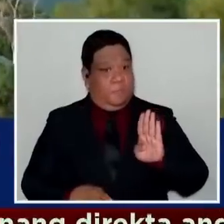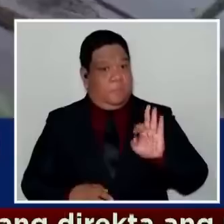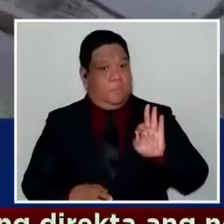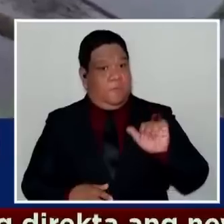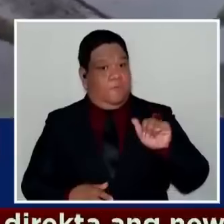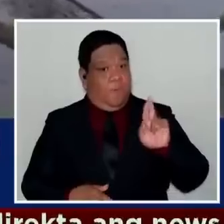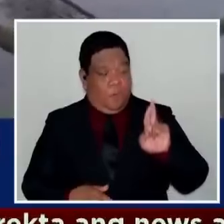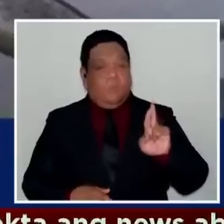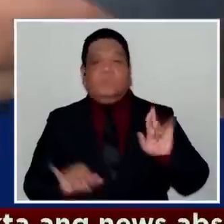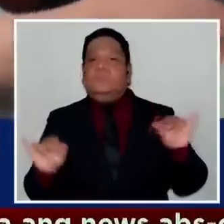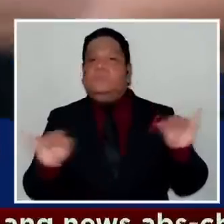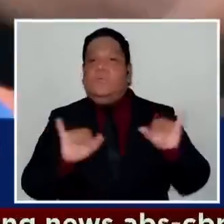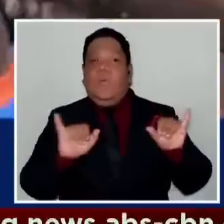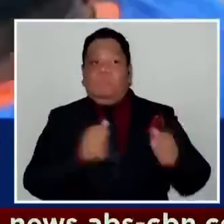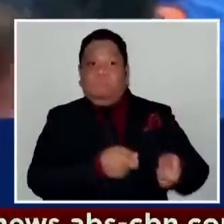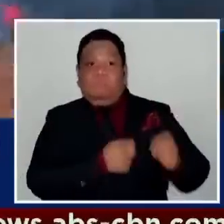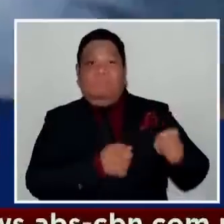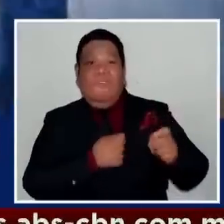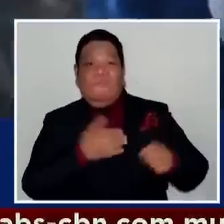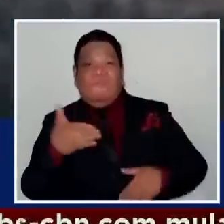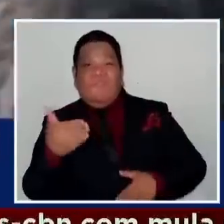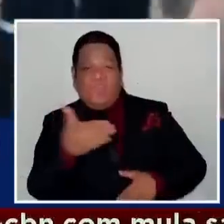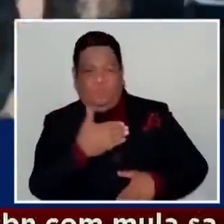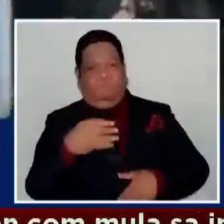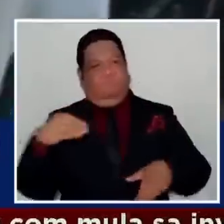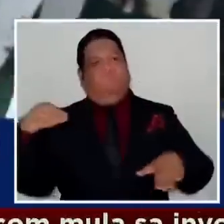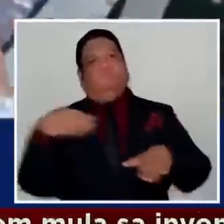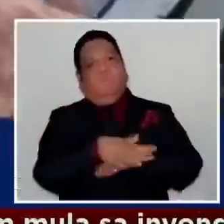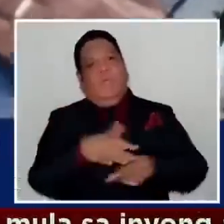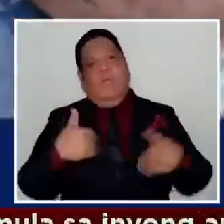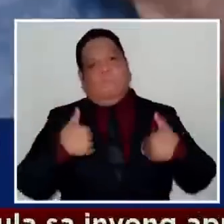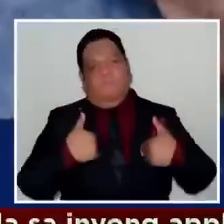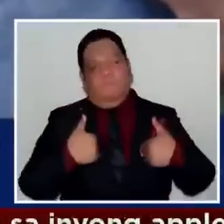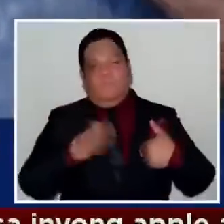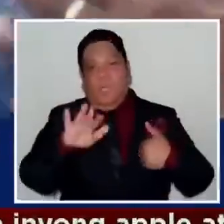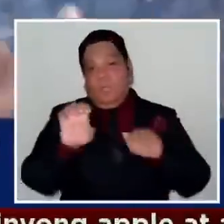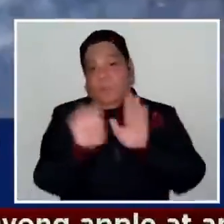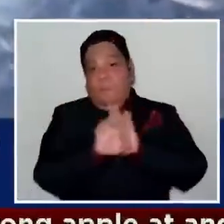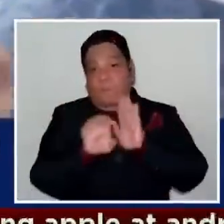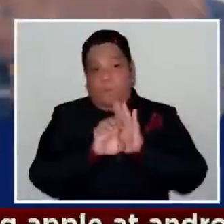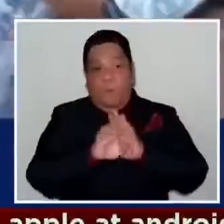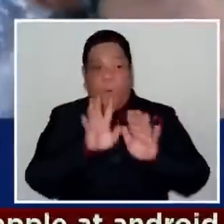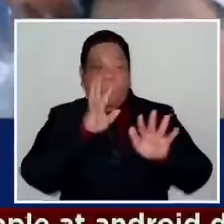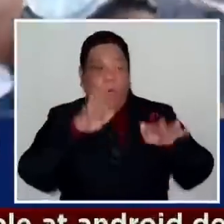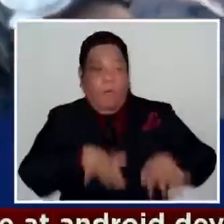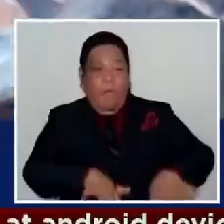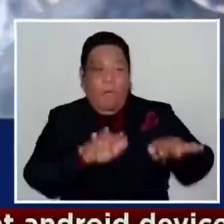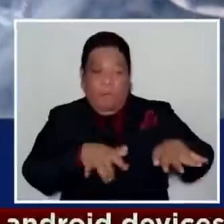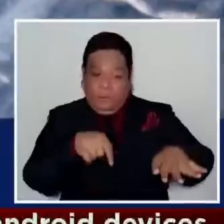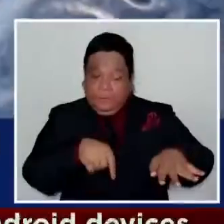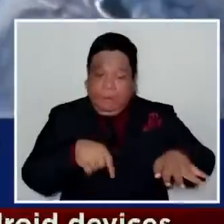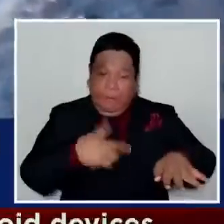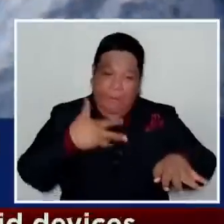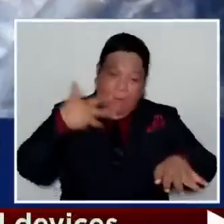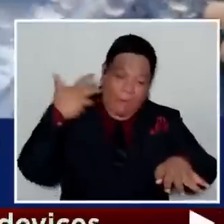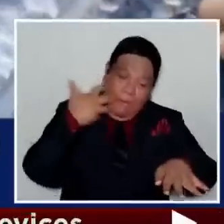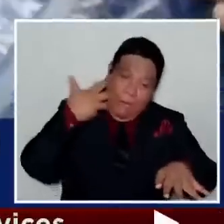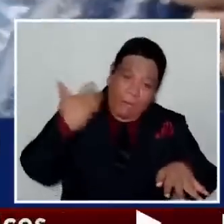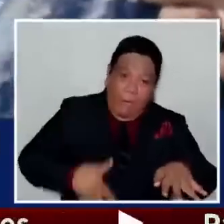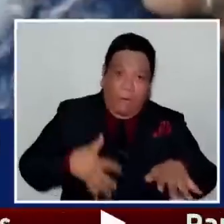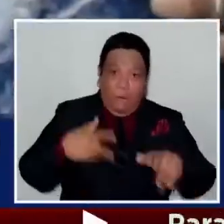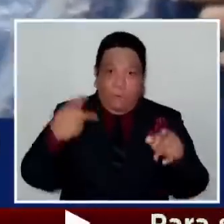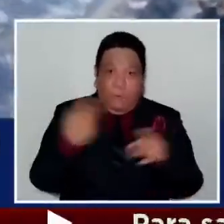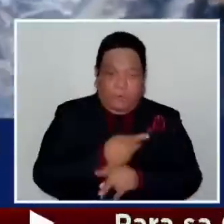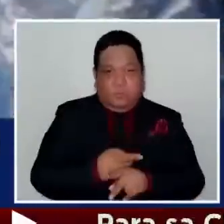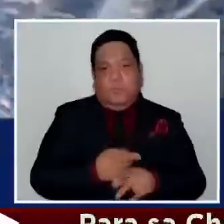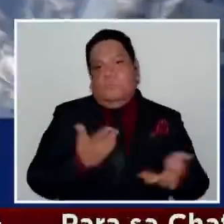sa pangisdaan. Kapag tumaas kasi ang temperatura sa dagat sa El Nino, posibleng tumaas din ang produksyon ng tuna